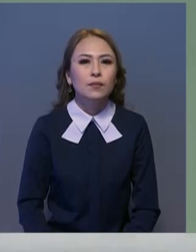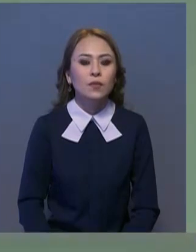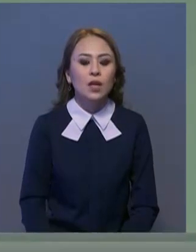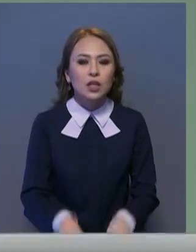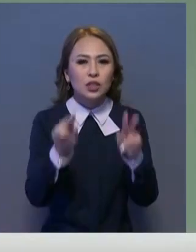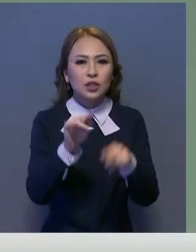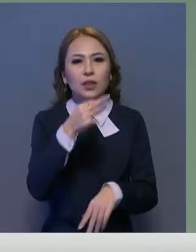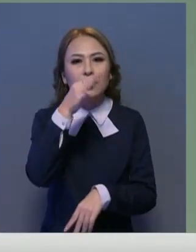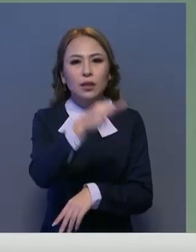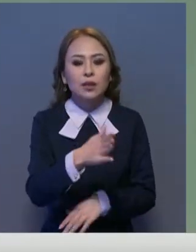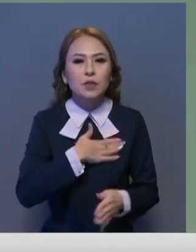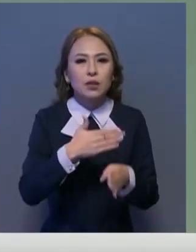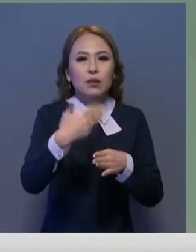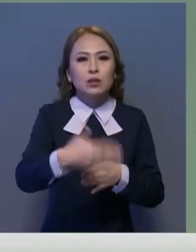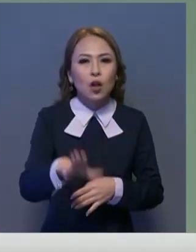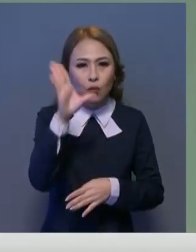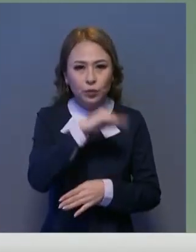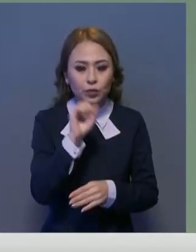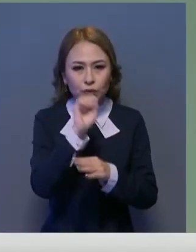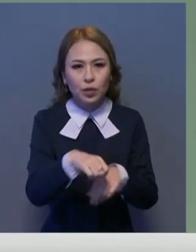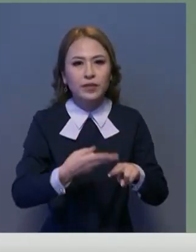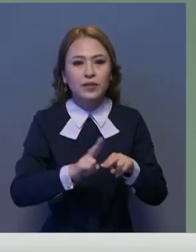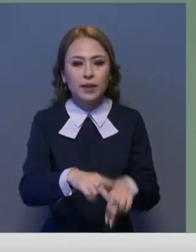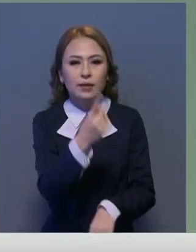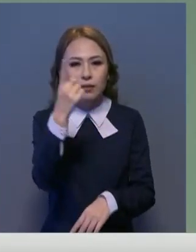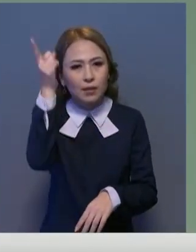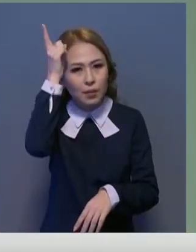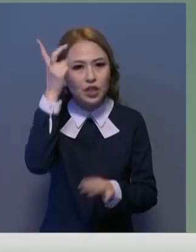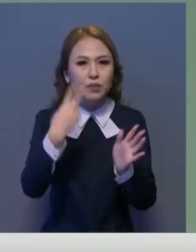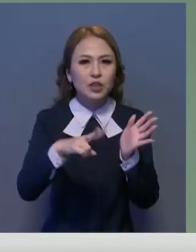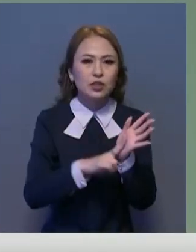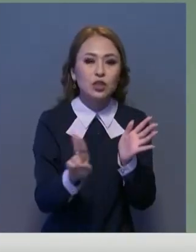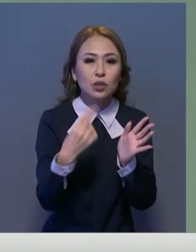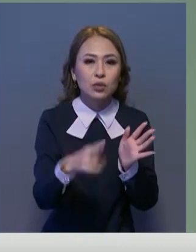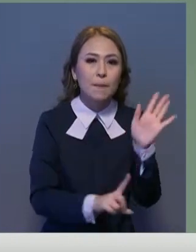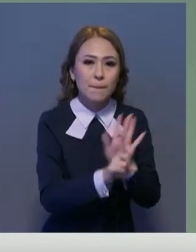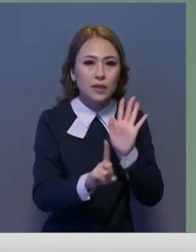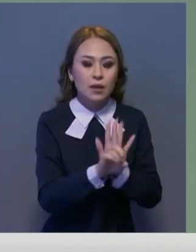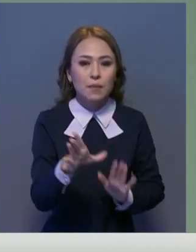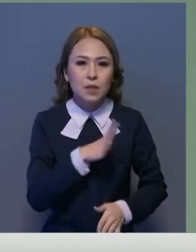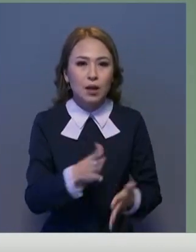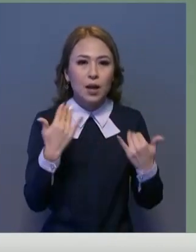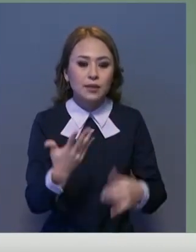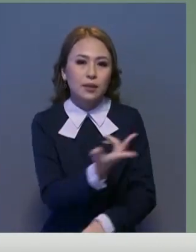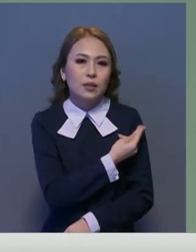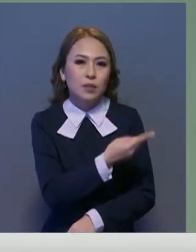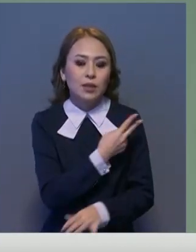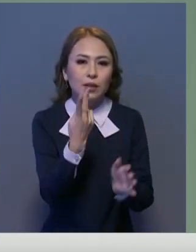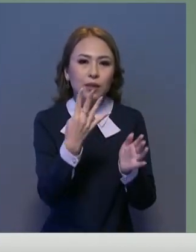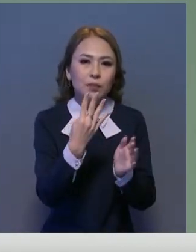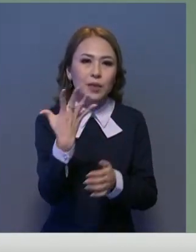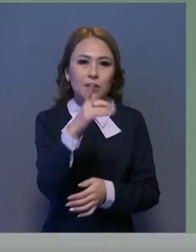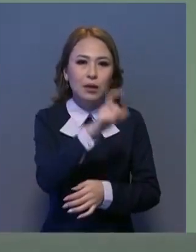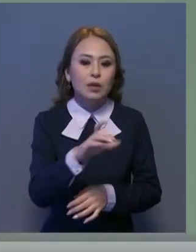Шынын айтқанда, біз кеш қалуымыз мүмкін. Мысалы, Германия 27 желтоқсанда бастаған. Бірақ қазірдің өзінде екпені 45 мың